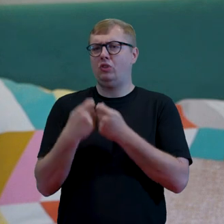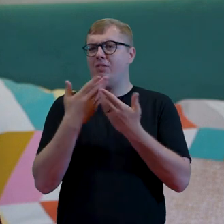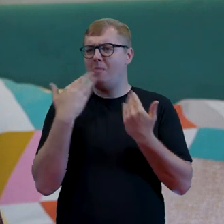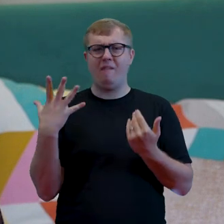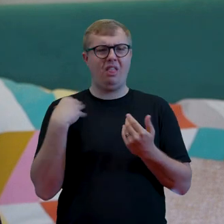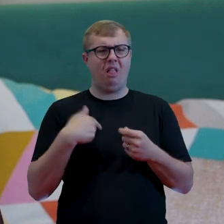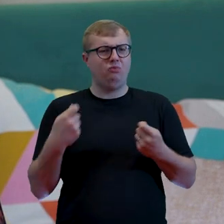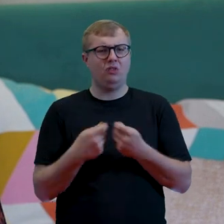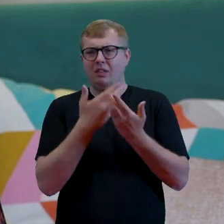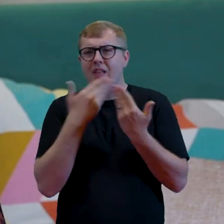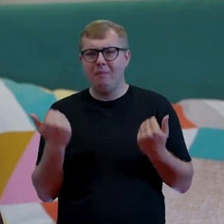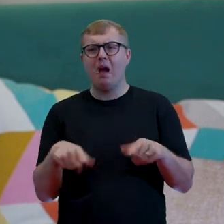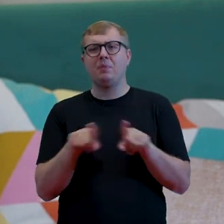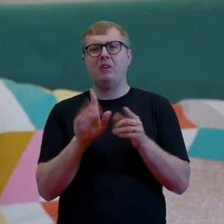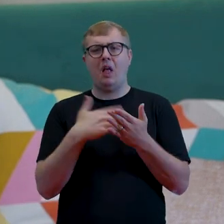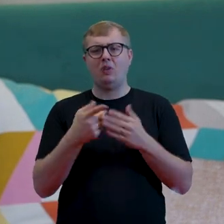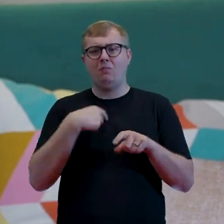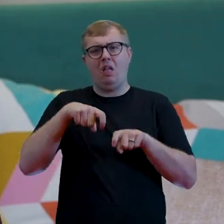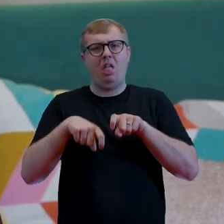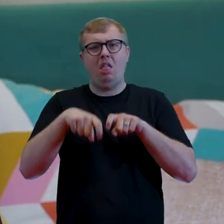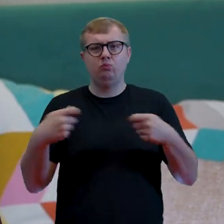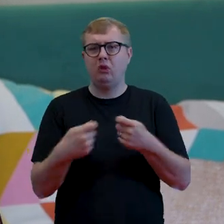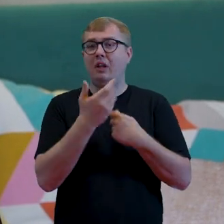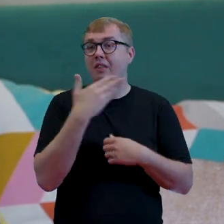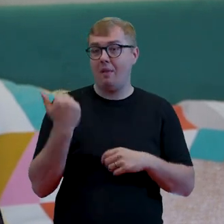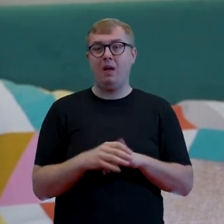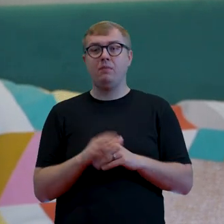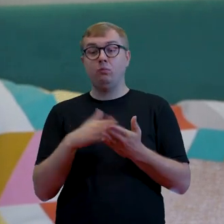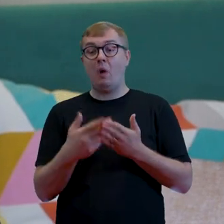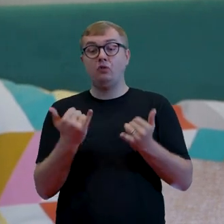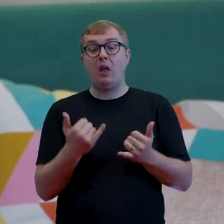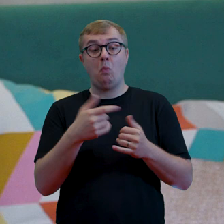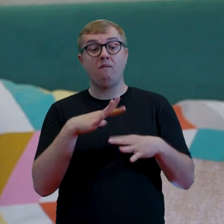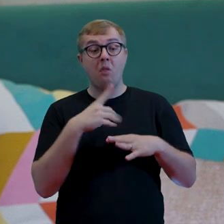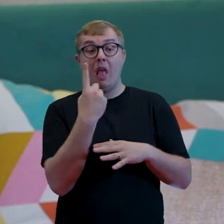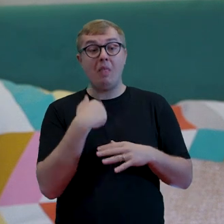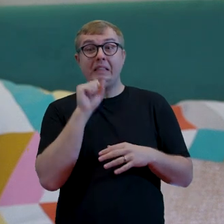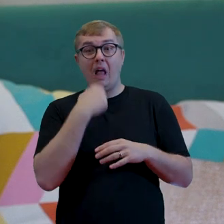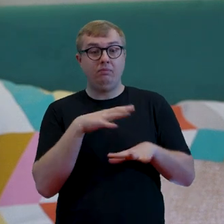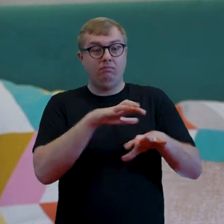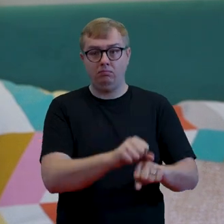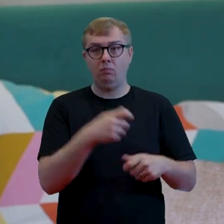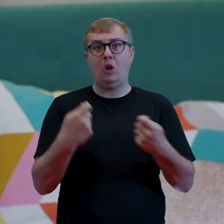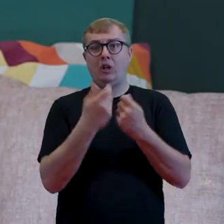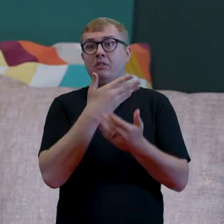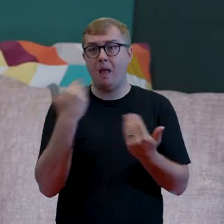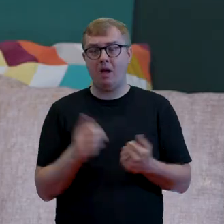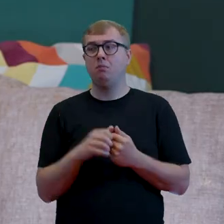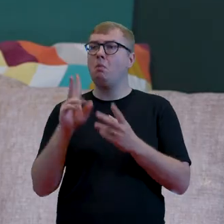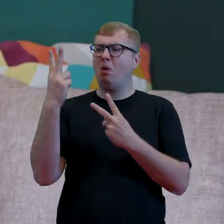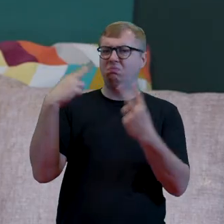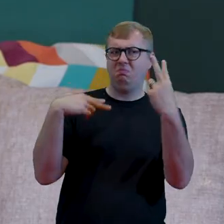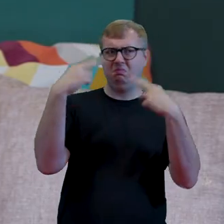nie przeszkadza mu nasz wiek nie przeszkadzam na przykład to że jesteśmy kulawi że na przykład zajmiemy jeden na wolne krzesło bo jesteśmy starsi gdzie